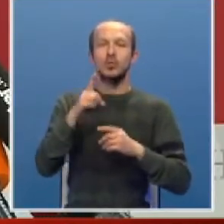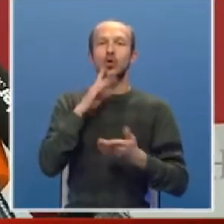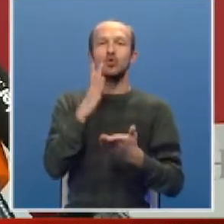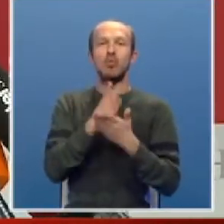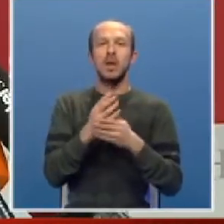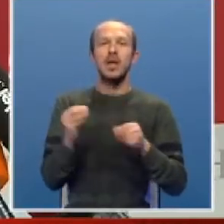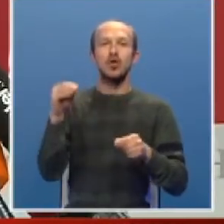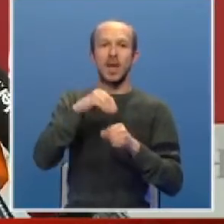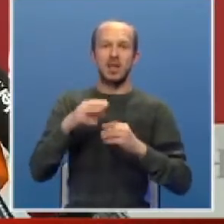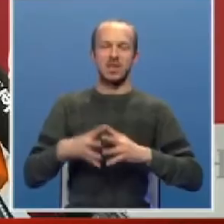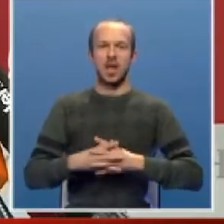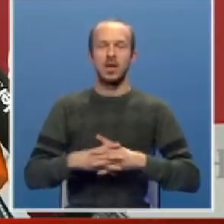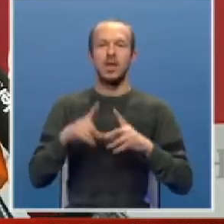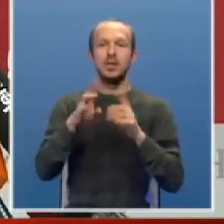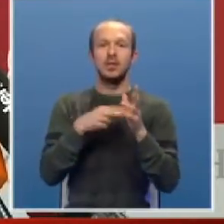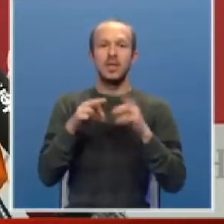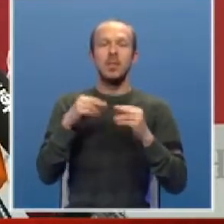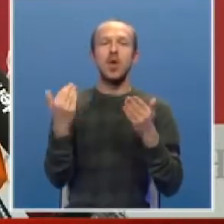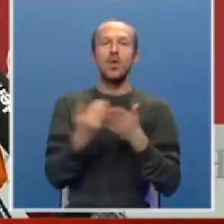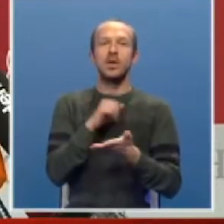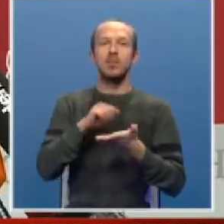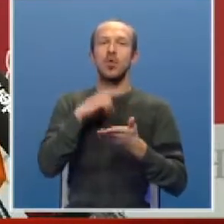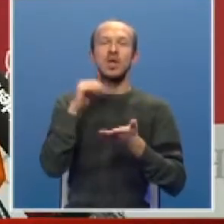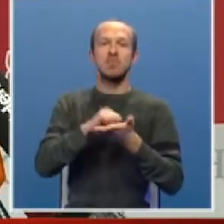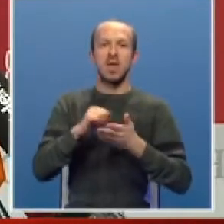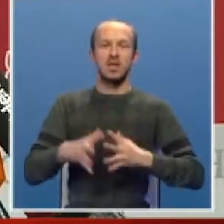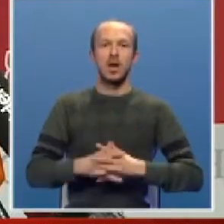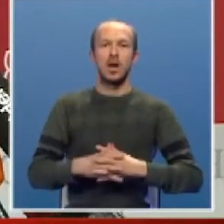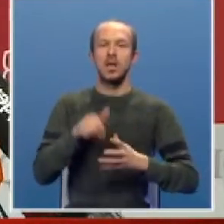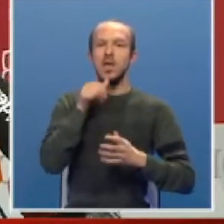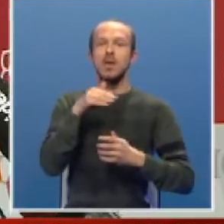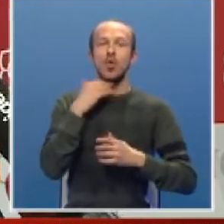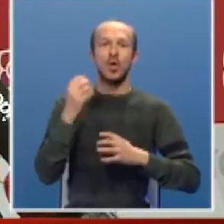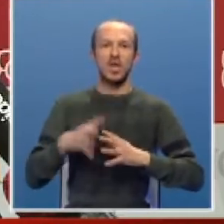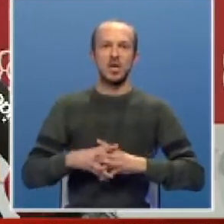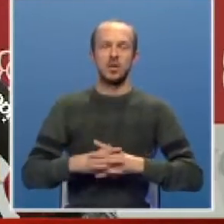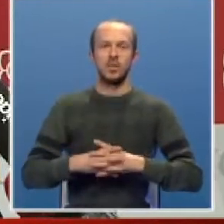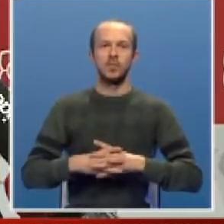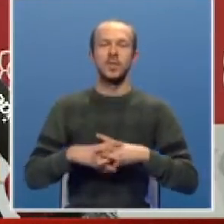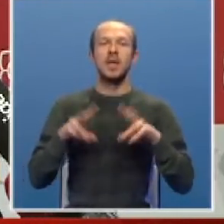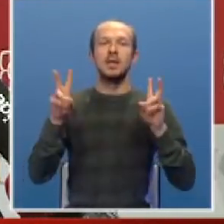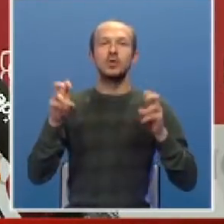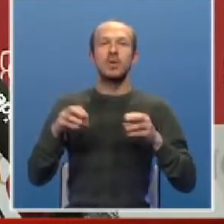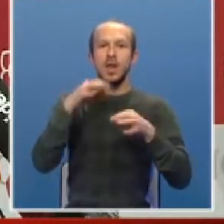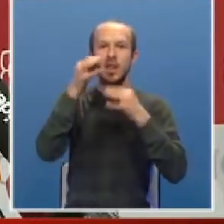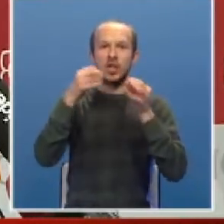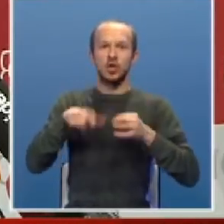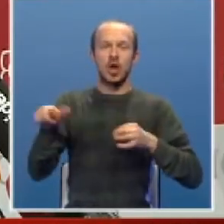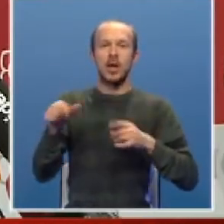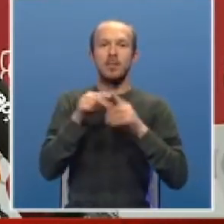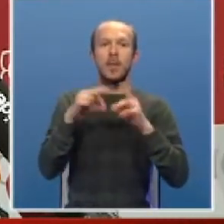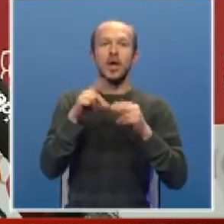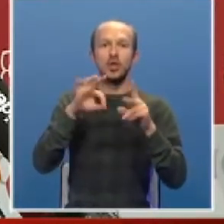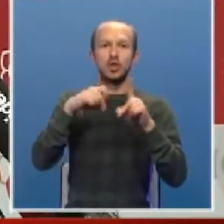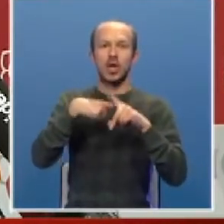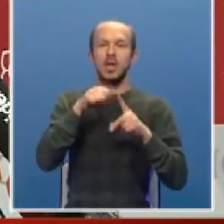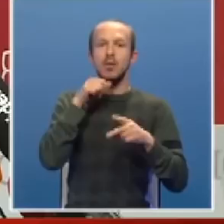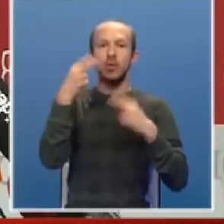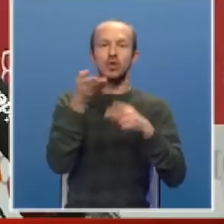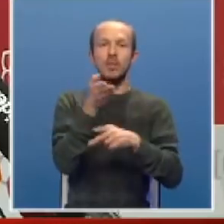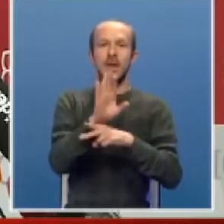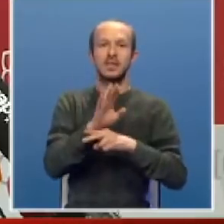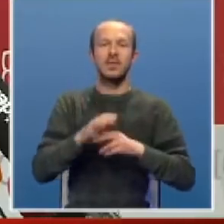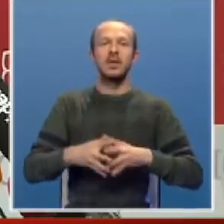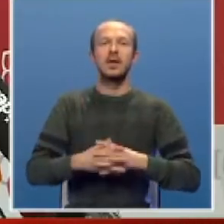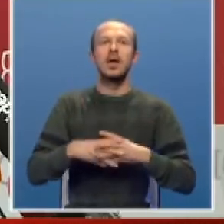bile dominantna tema mnogih medija i mnogih takozvanih analitičara, pa čak i političkih